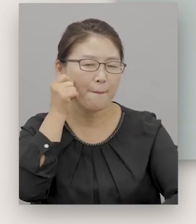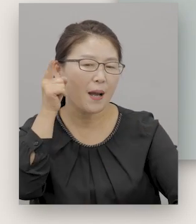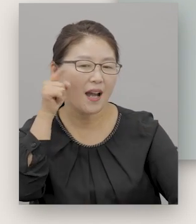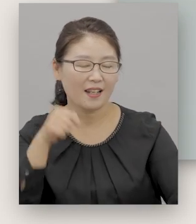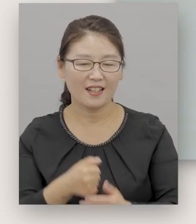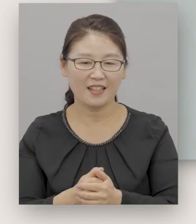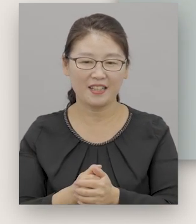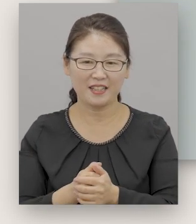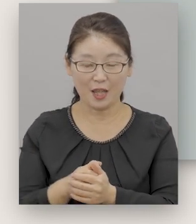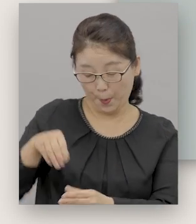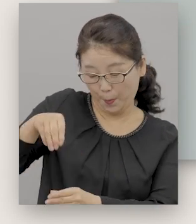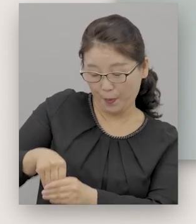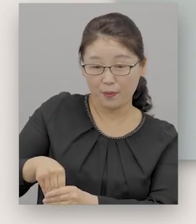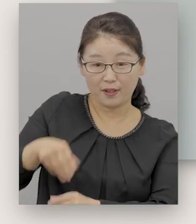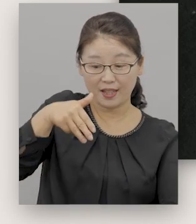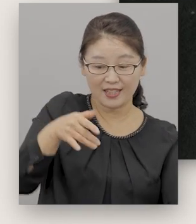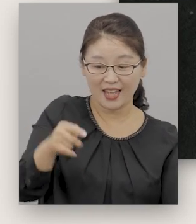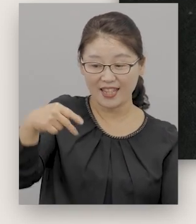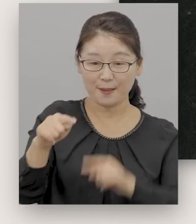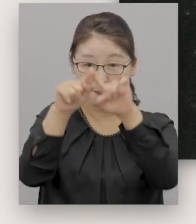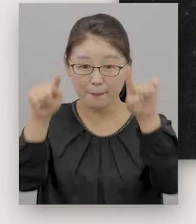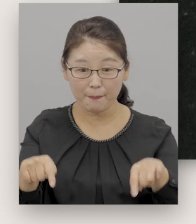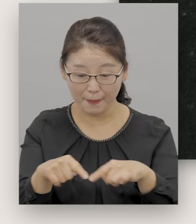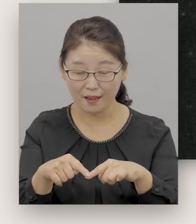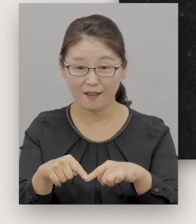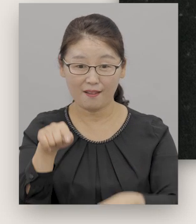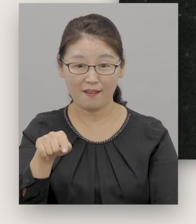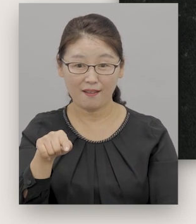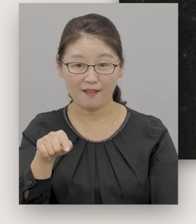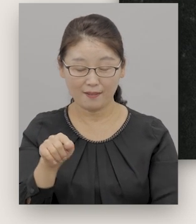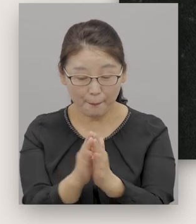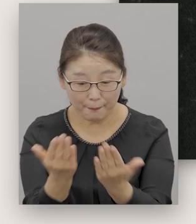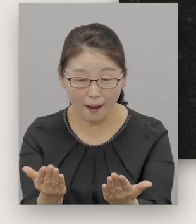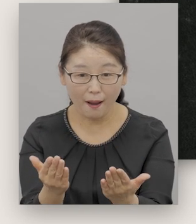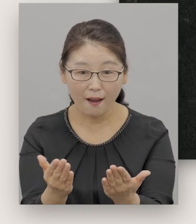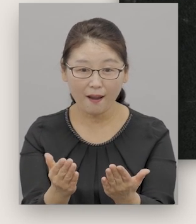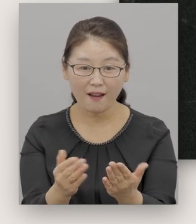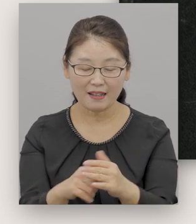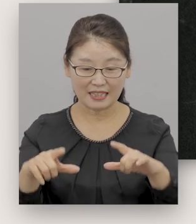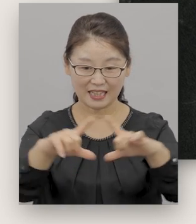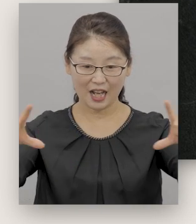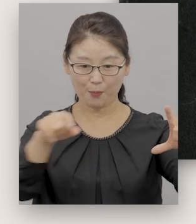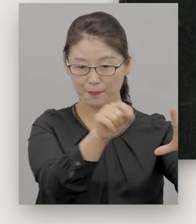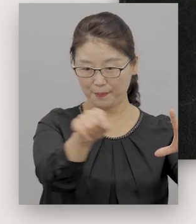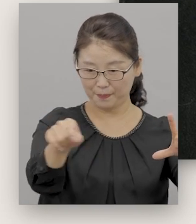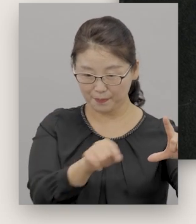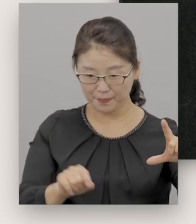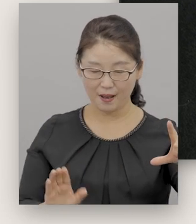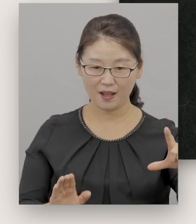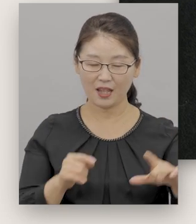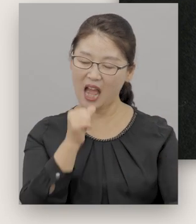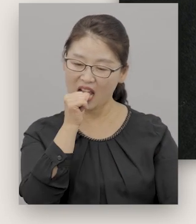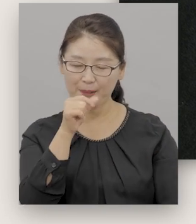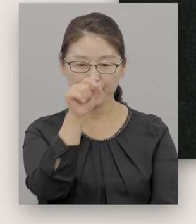포켓 체스인데요. 호주머니에 넣고 다닐 수 있게 그 이제 이걸 펼쳐서 세로로, 그러니까 가로로 노는 체스가 아니라